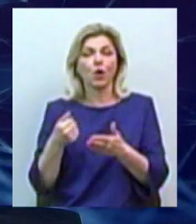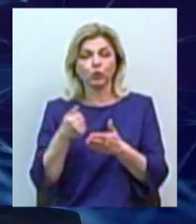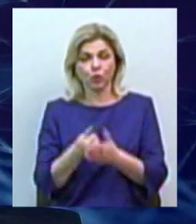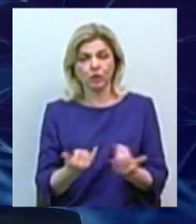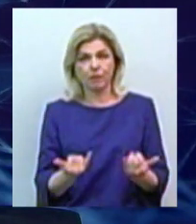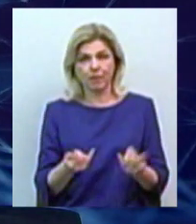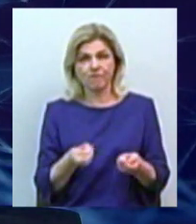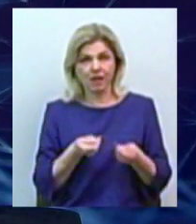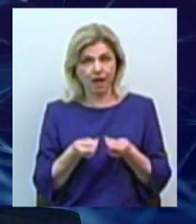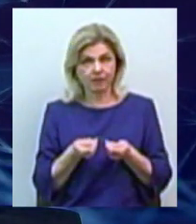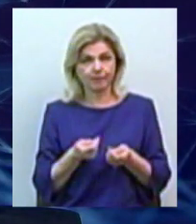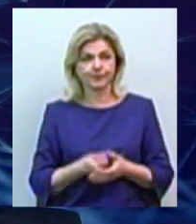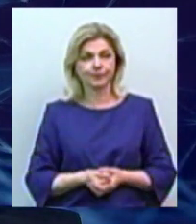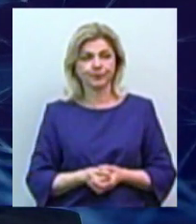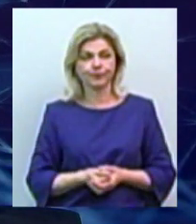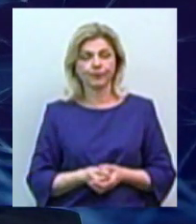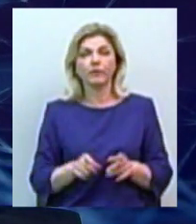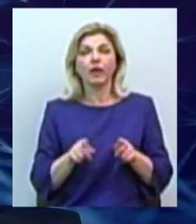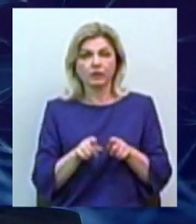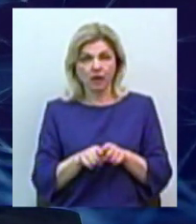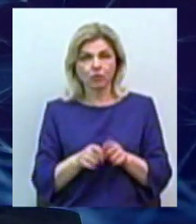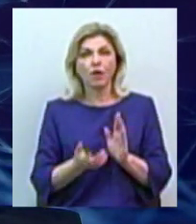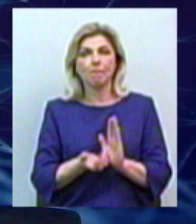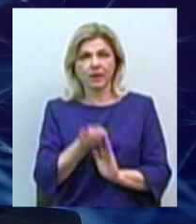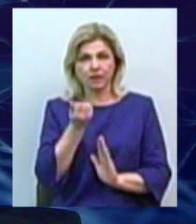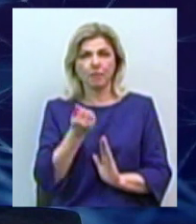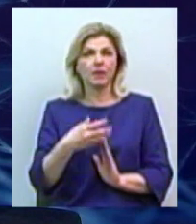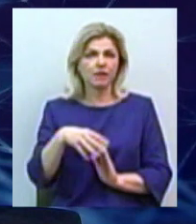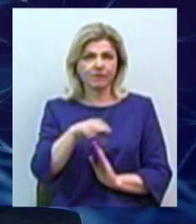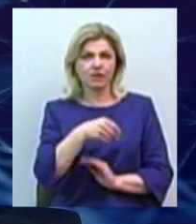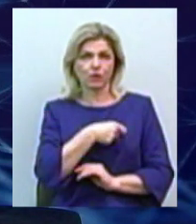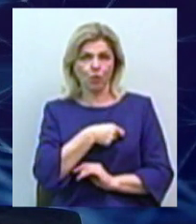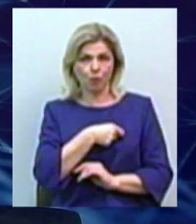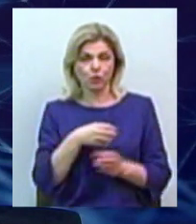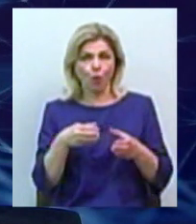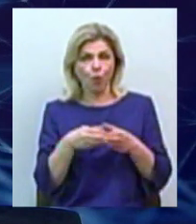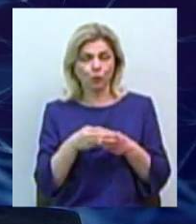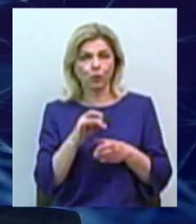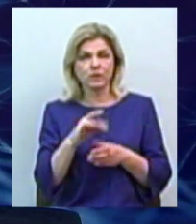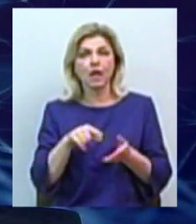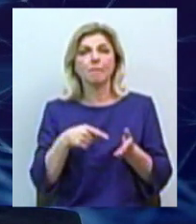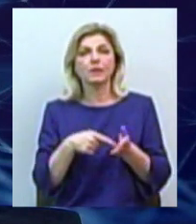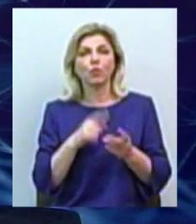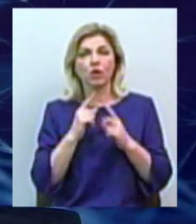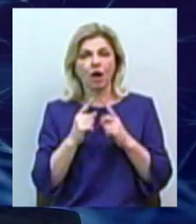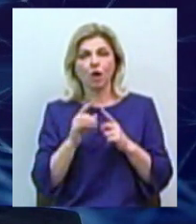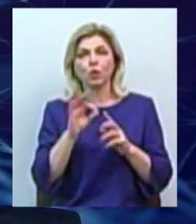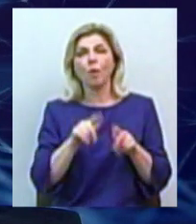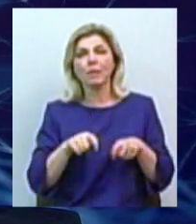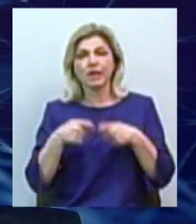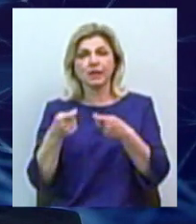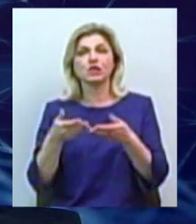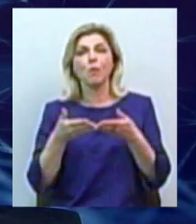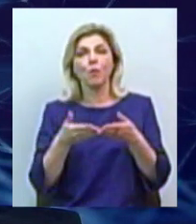теперішньої влади, також підтримана депутатським корпусом міської ради про передачу об'єкта в концесію,